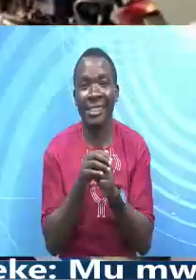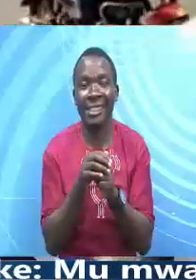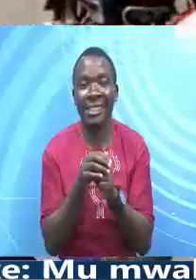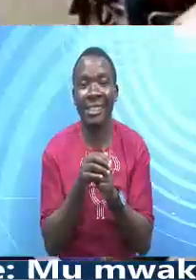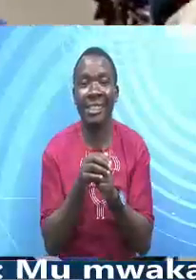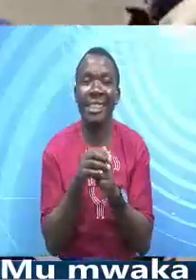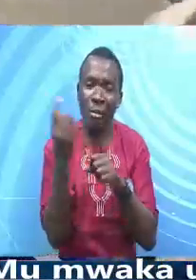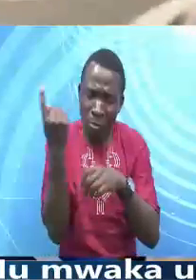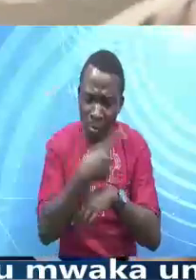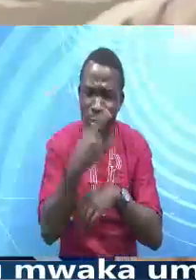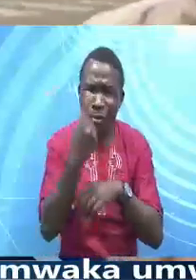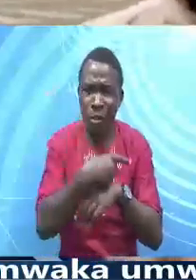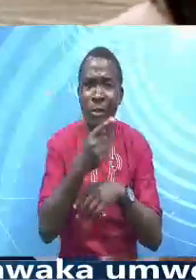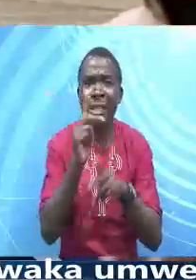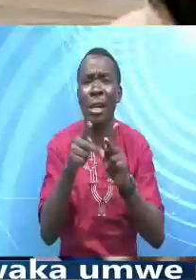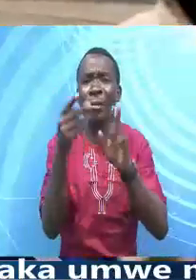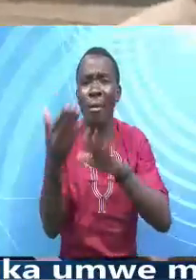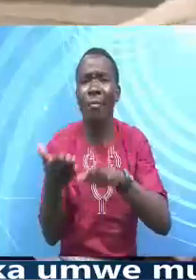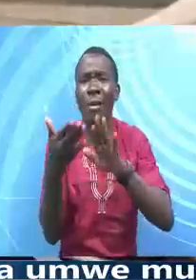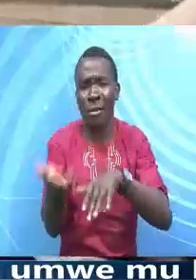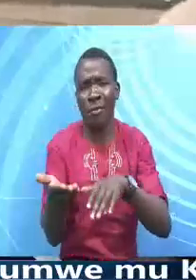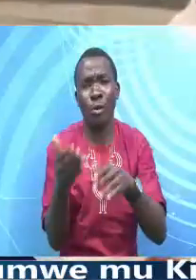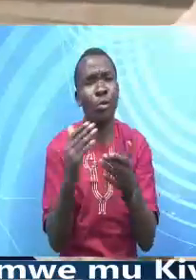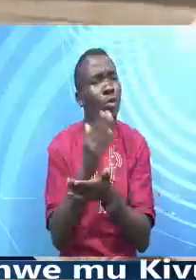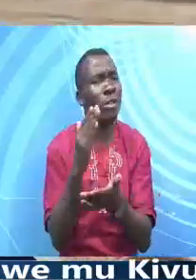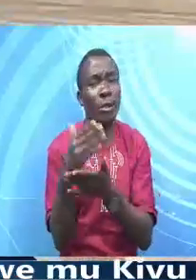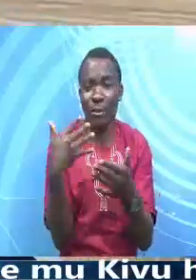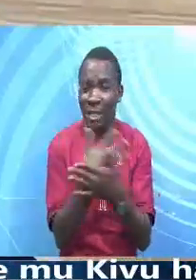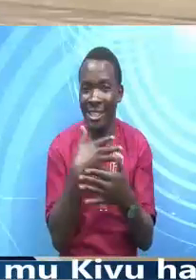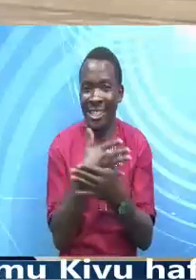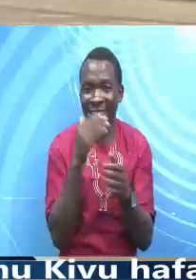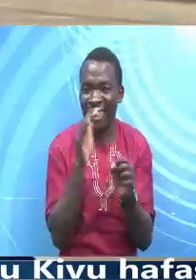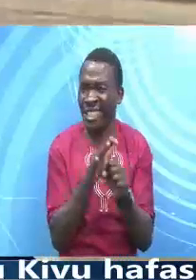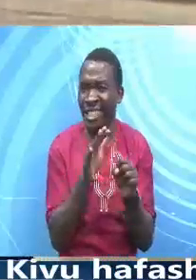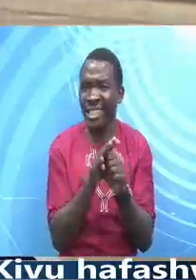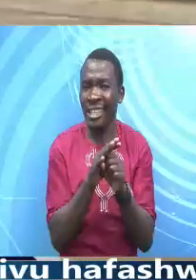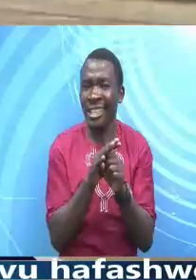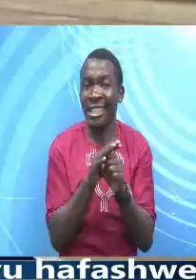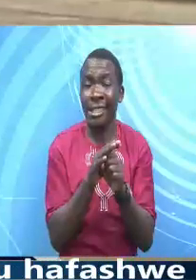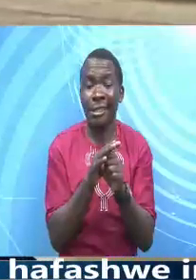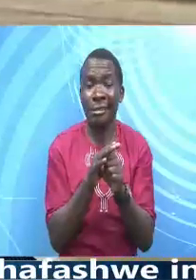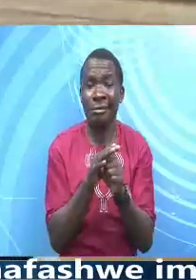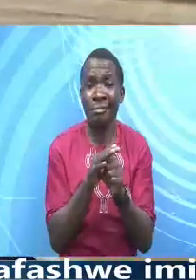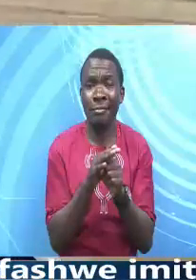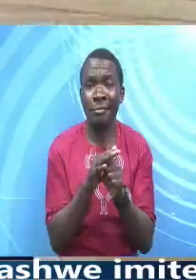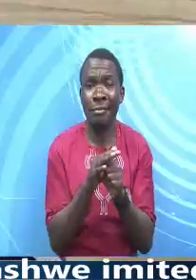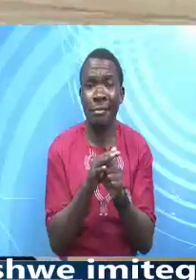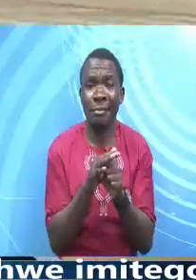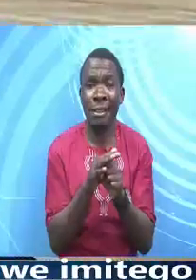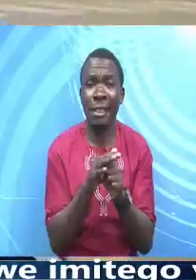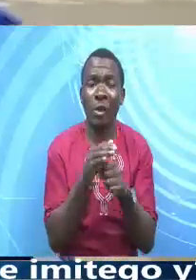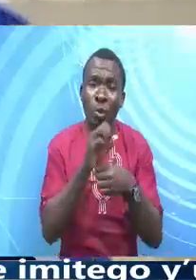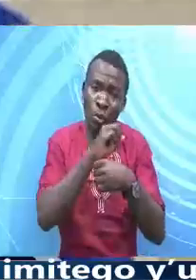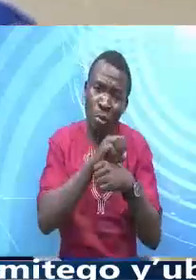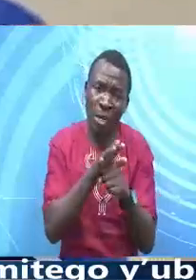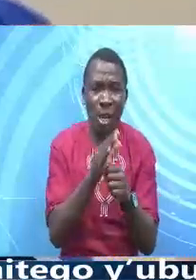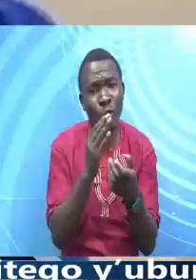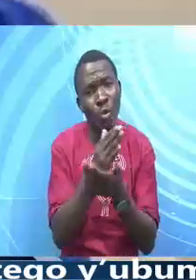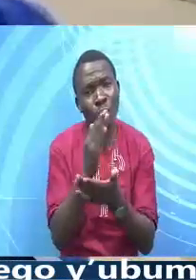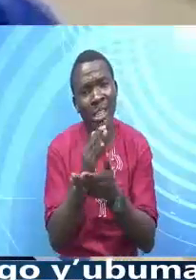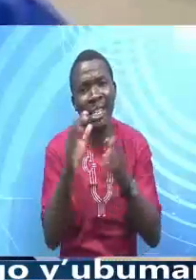Kila siku watu wanakufa, ile tunaogopa kabisa. Ndio maana tuko tunachunga sana corona. Hii corona kabisa